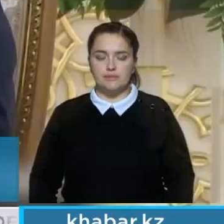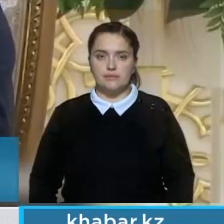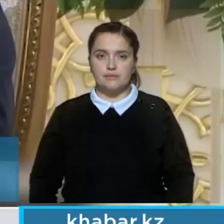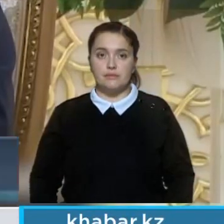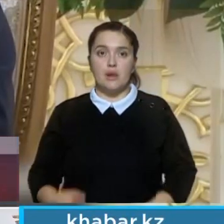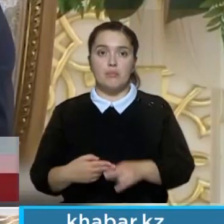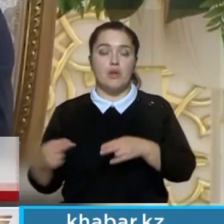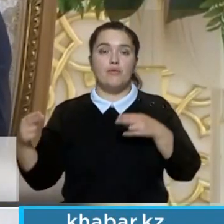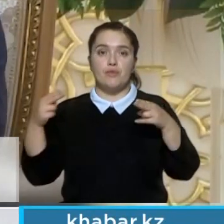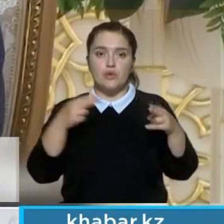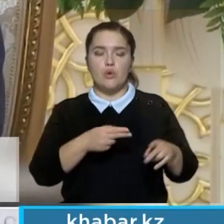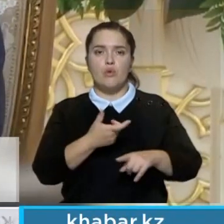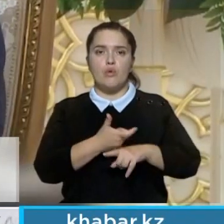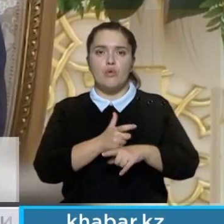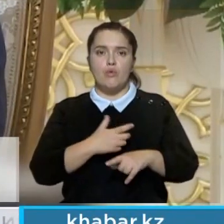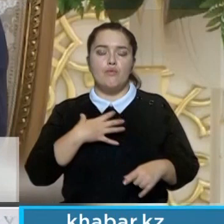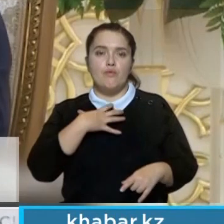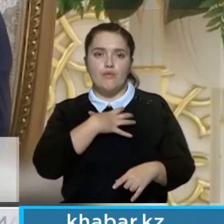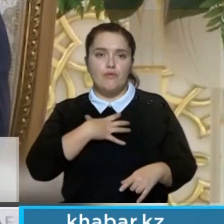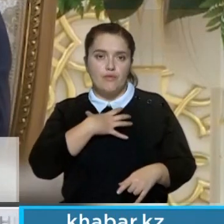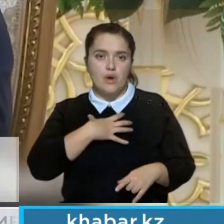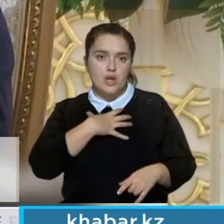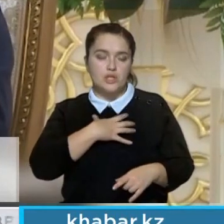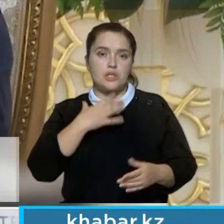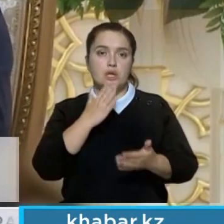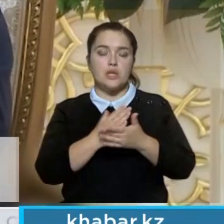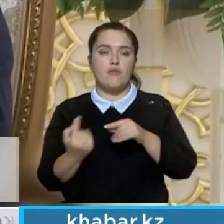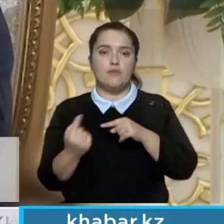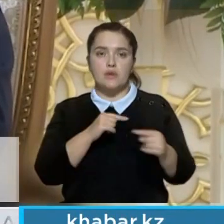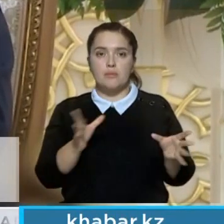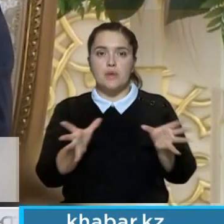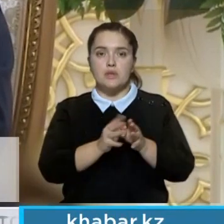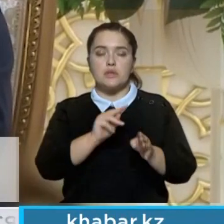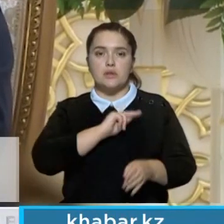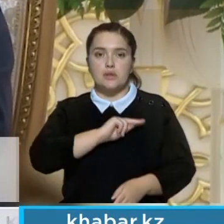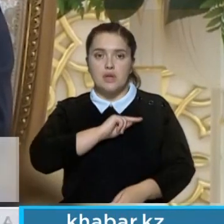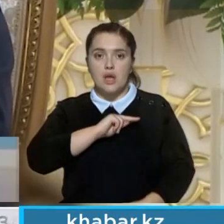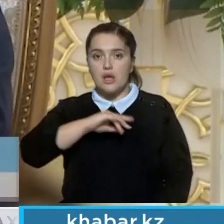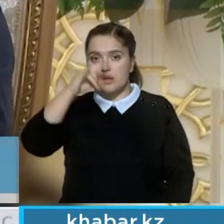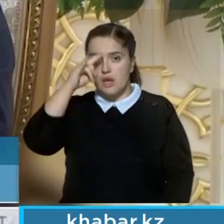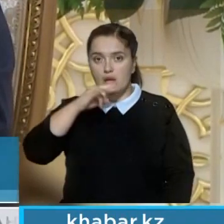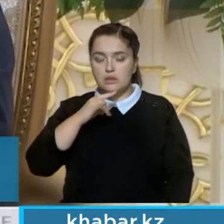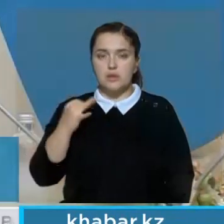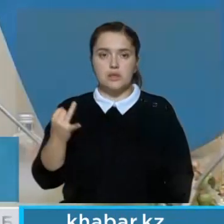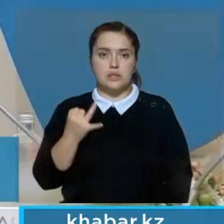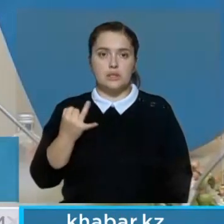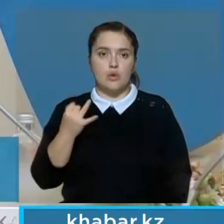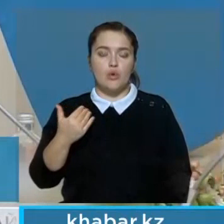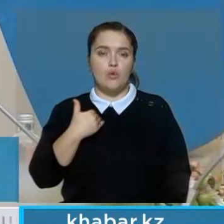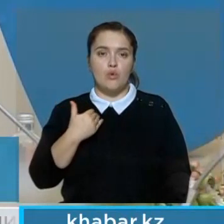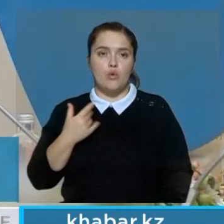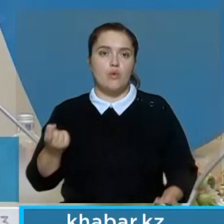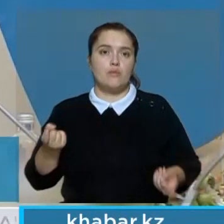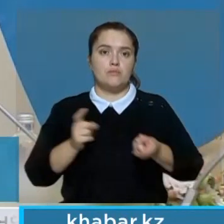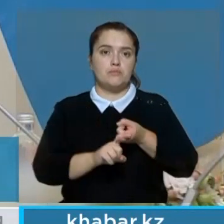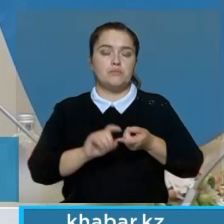Этот визит чрезвычайно важен с точки зрения развития взаимного сотрудничества. Казахстан заинтересован в установлении